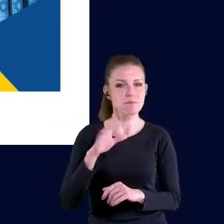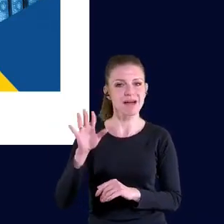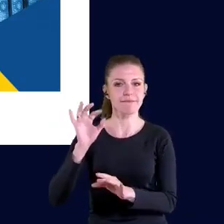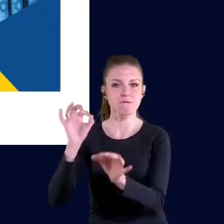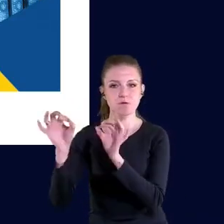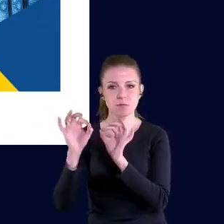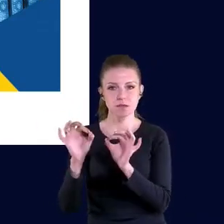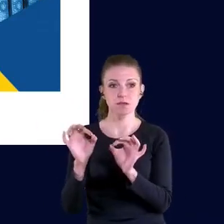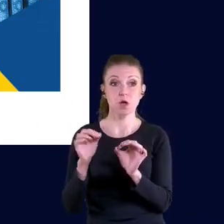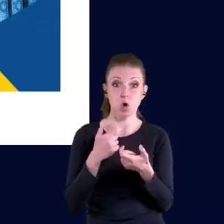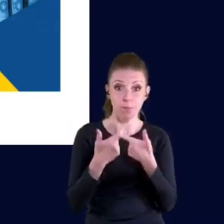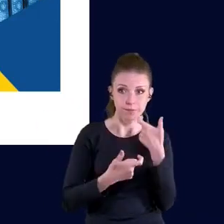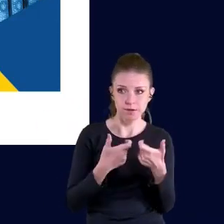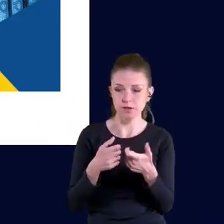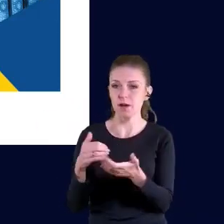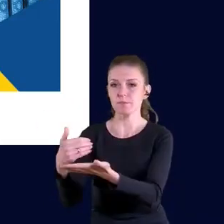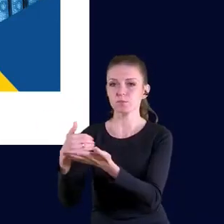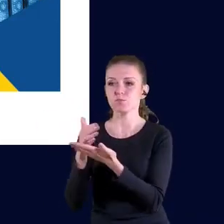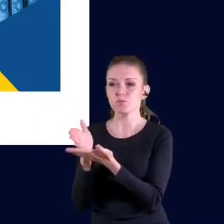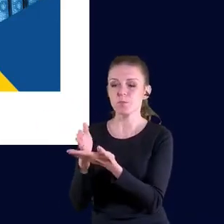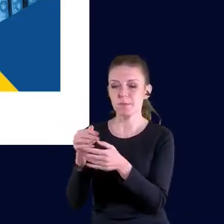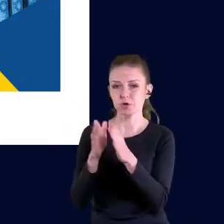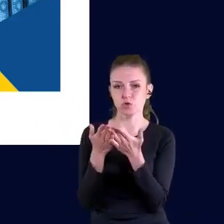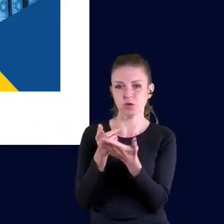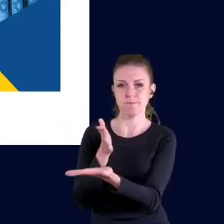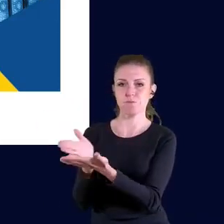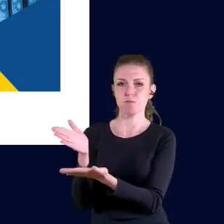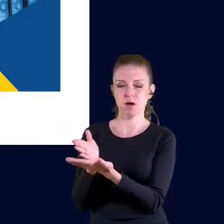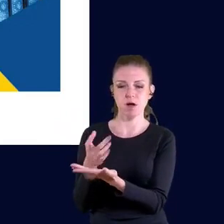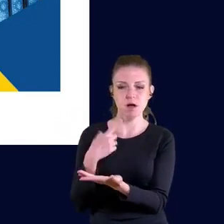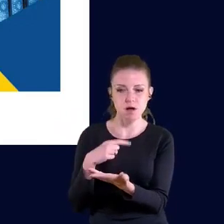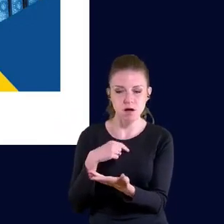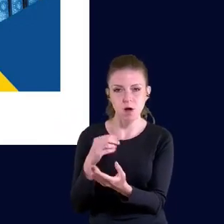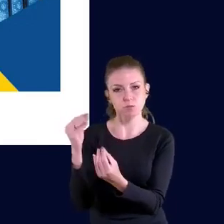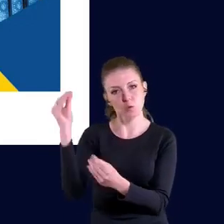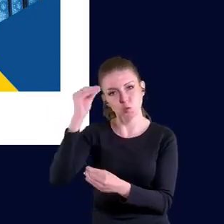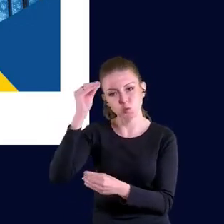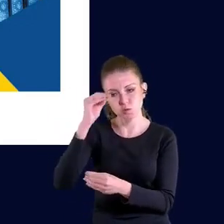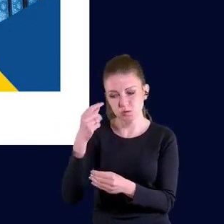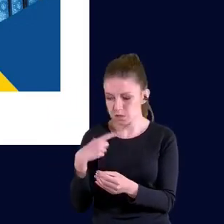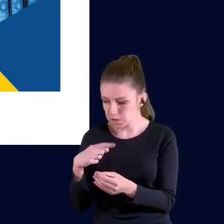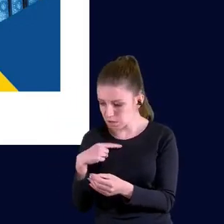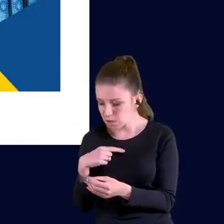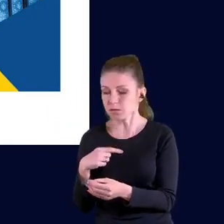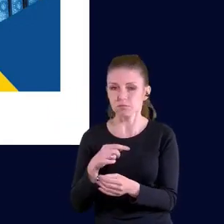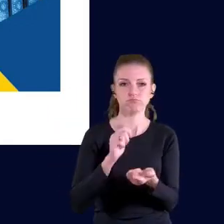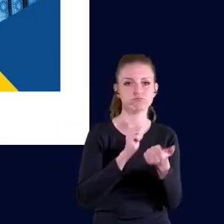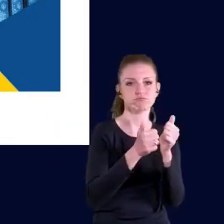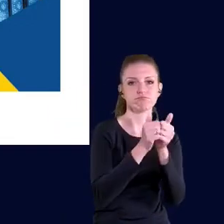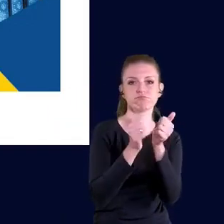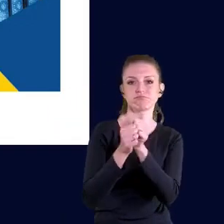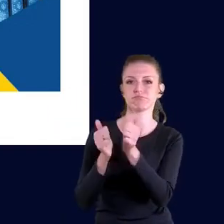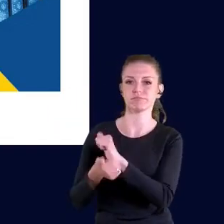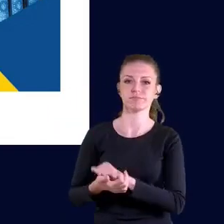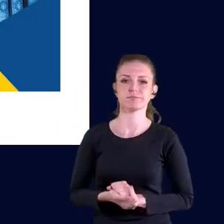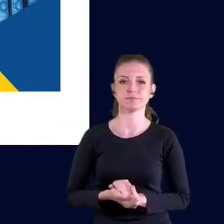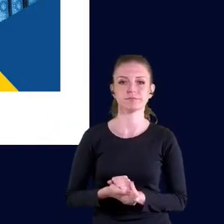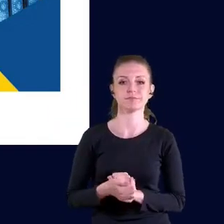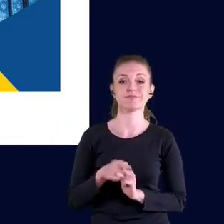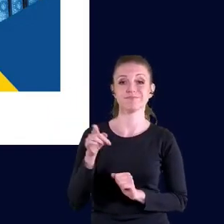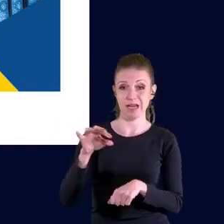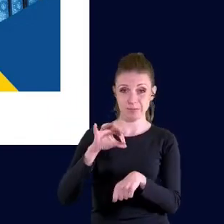materiały adoptowali jeszcze tutaj na koniec tylko wspomnę że OK z tego przewodnika planowane